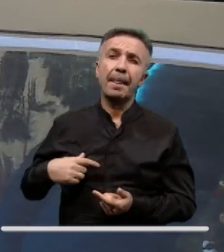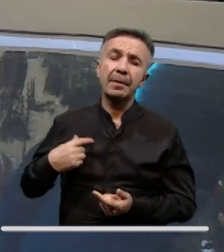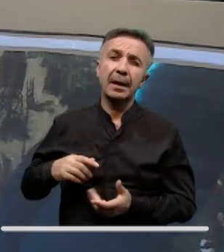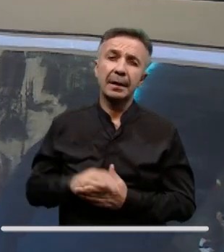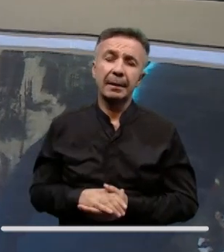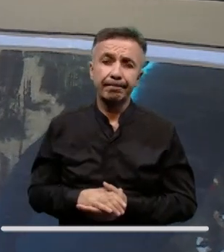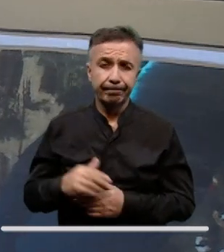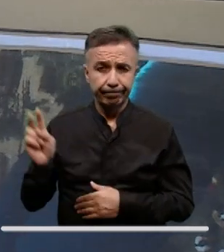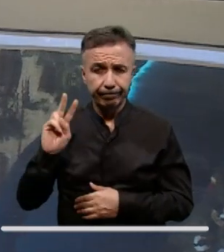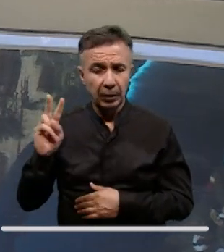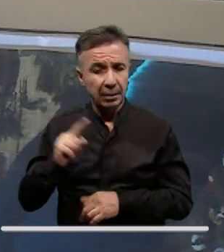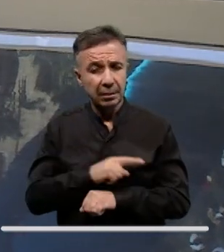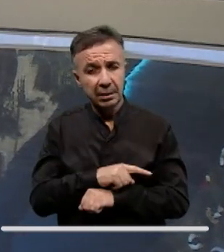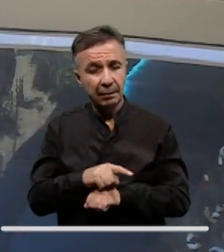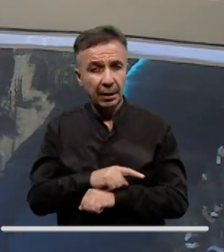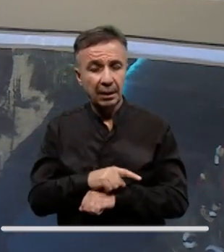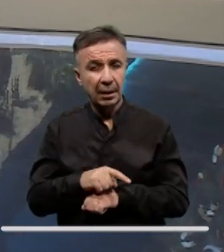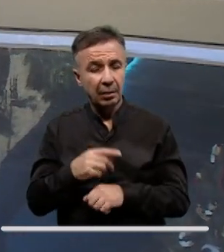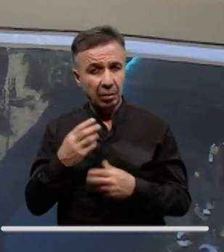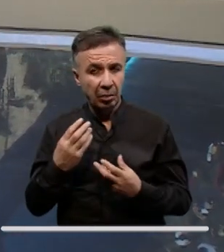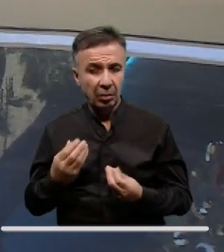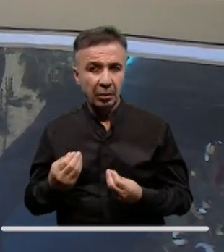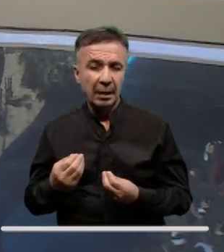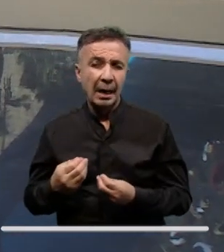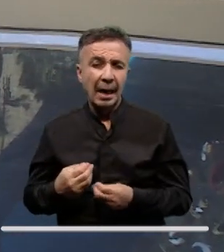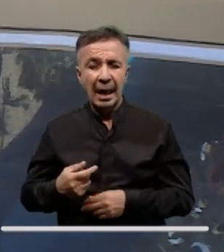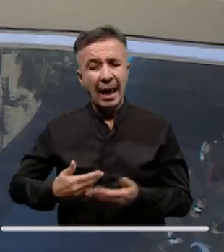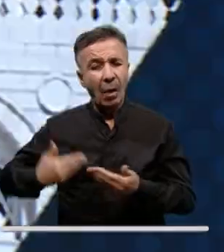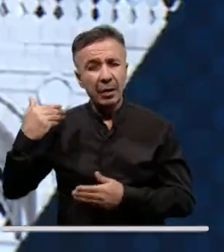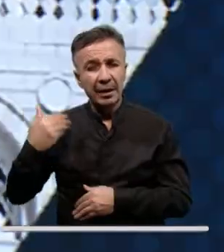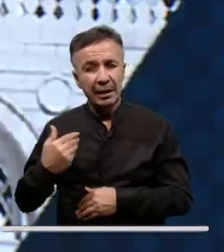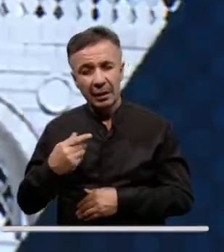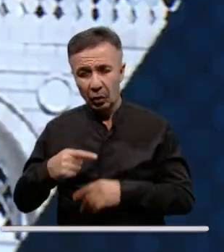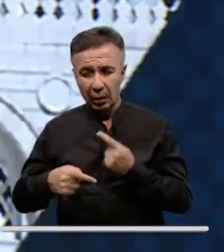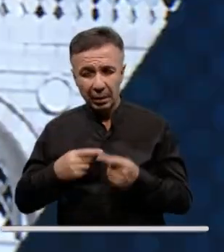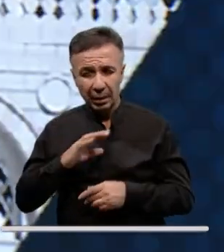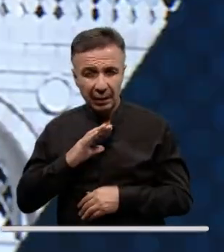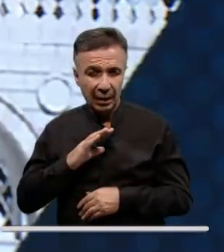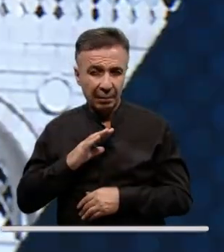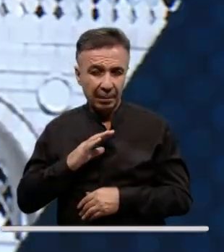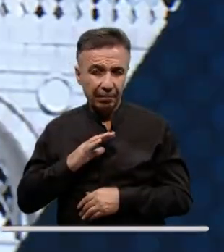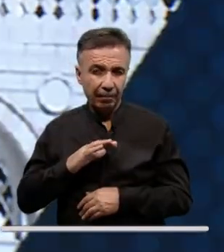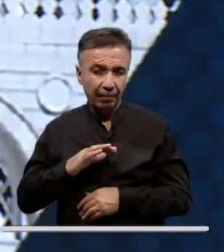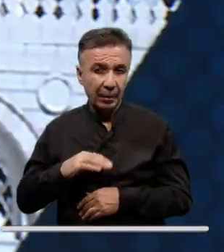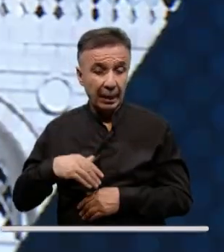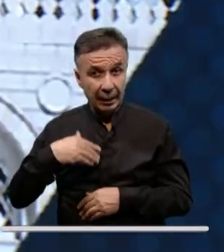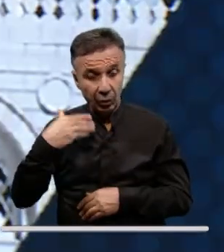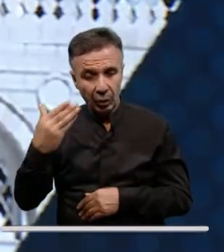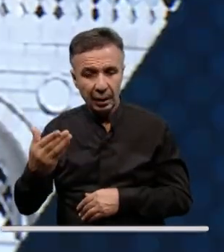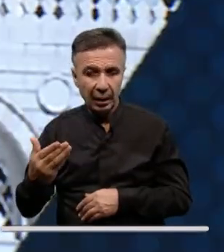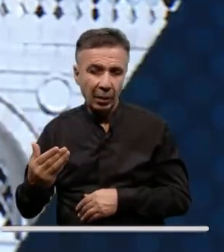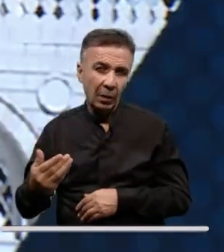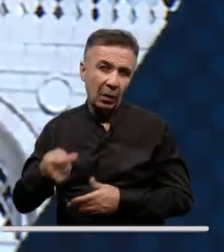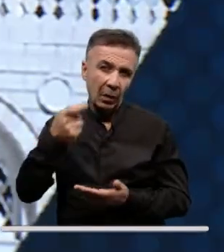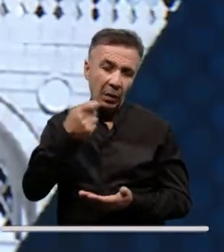modern zamanların getirmiş olduğu bir husus var eski dönemde de varmış ama bu kadar çok değil ileride ödenecek belli